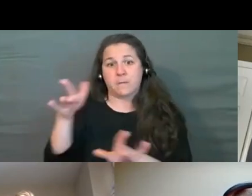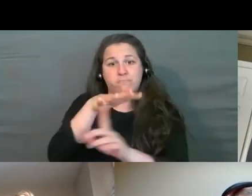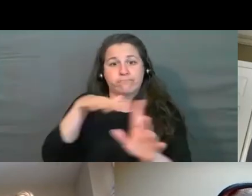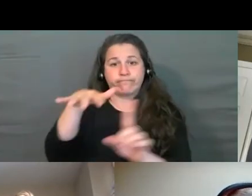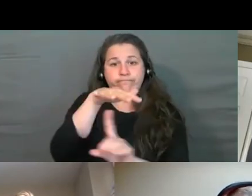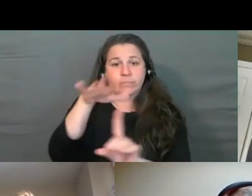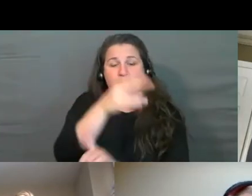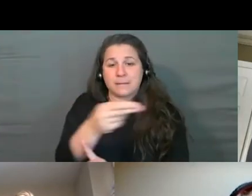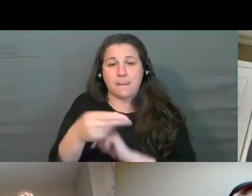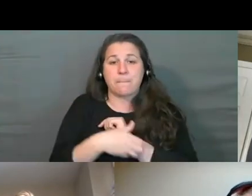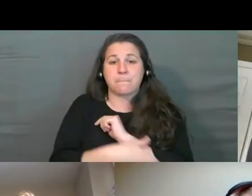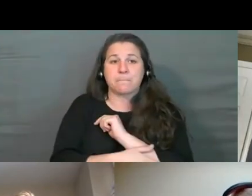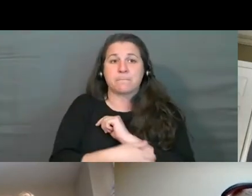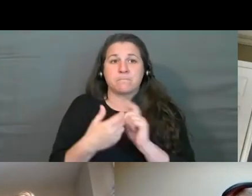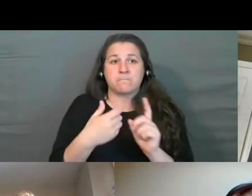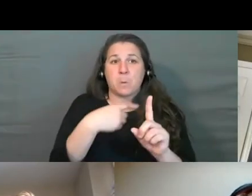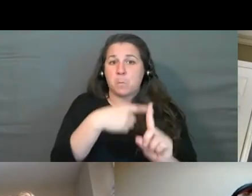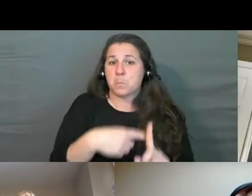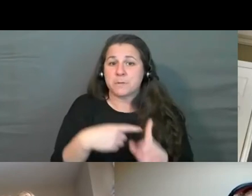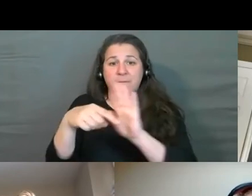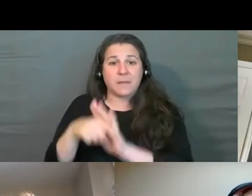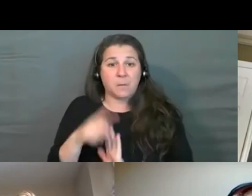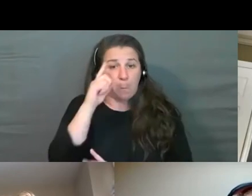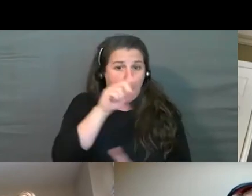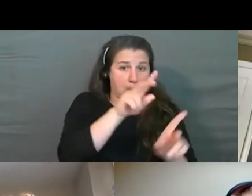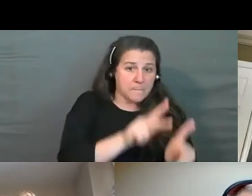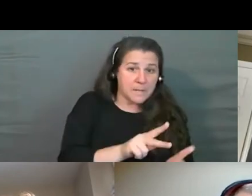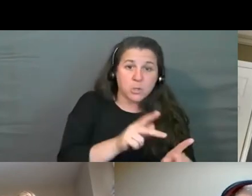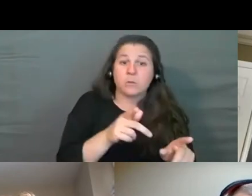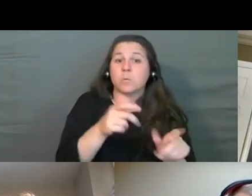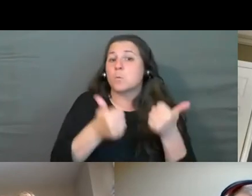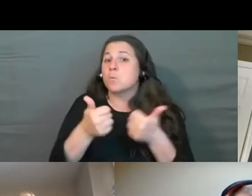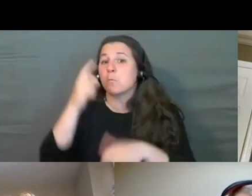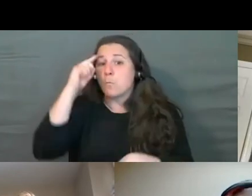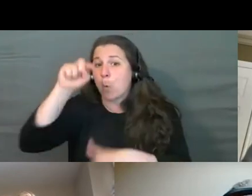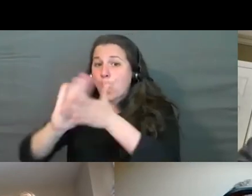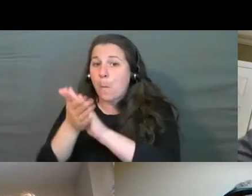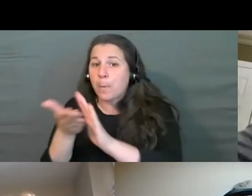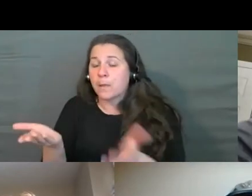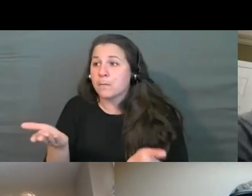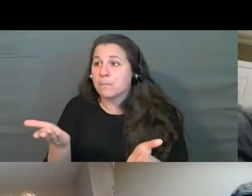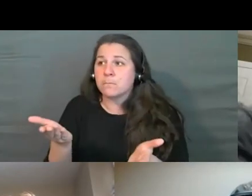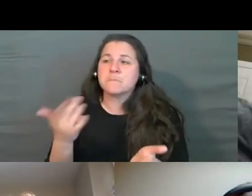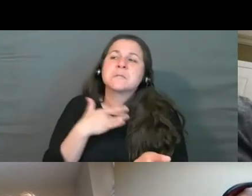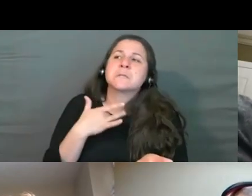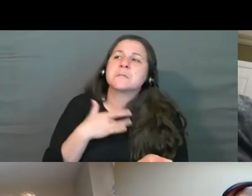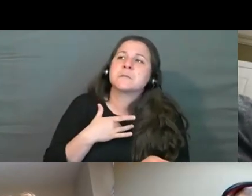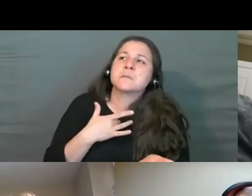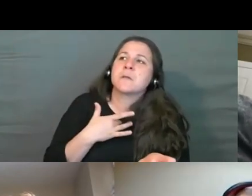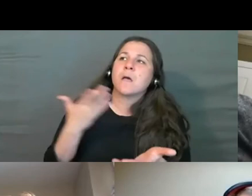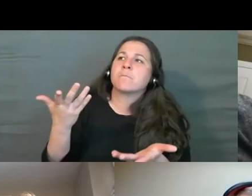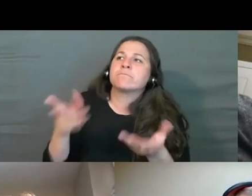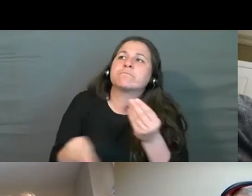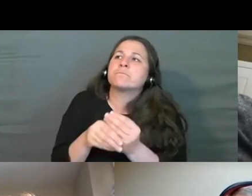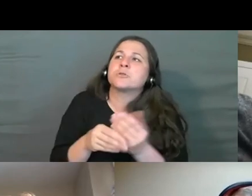à la fois pour elles, mais pour leurs employeurs, parce que vous travaillez aussi avec les employeurs du télétravail, qu'est-ce que, en complément